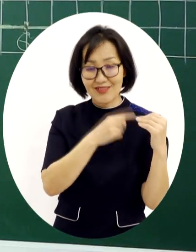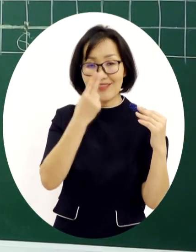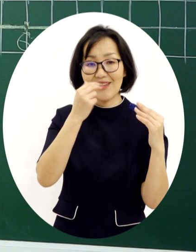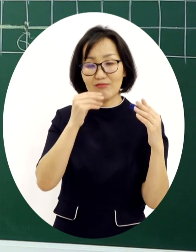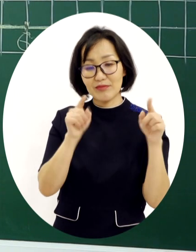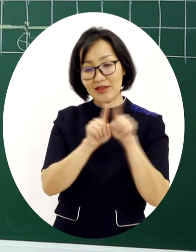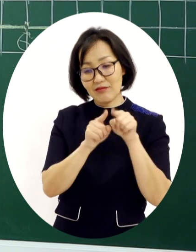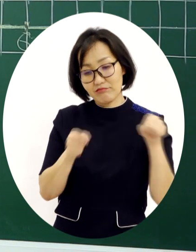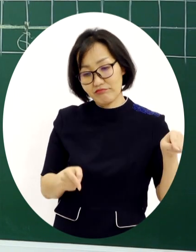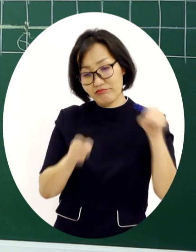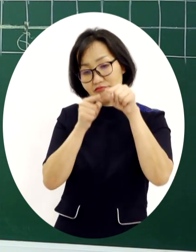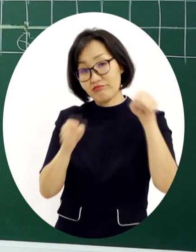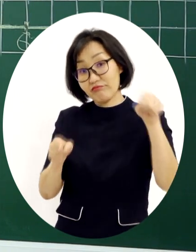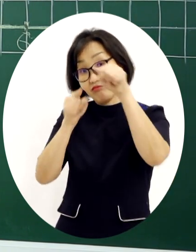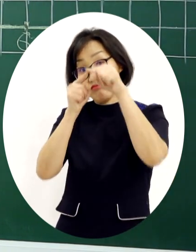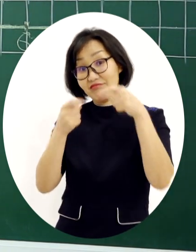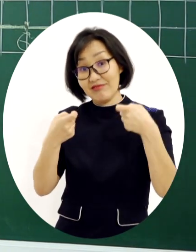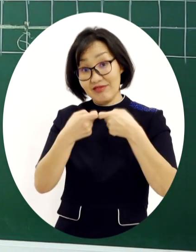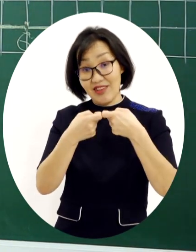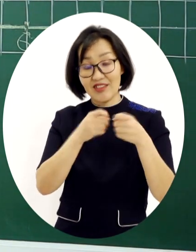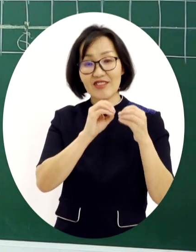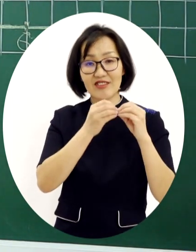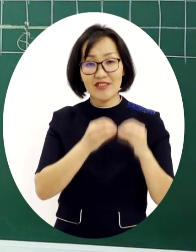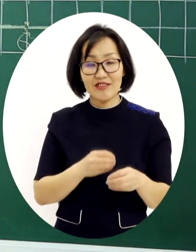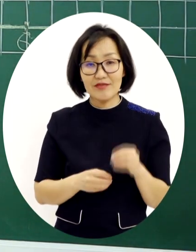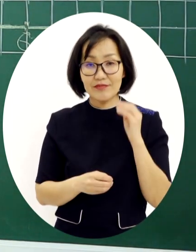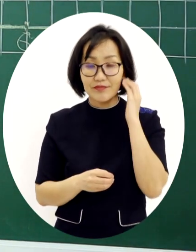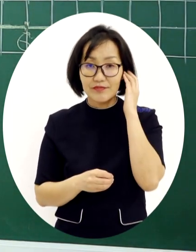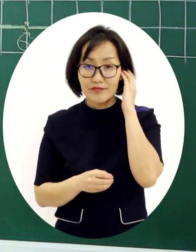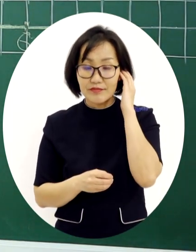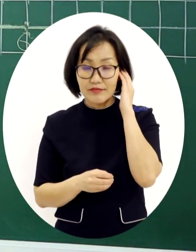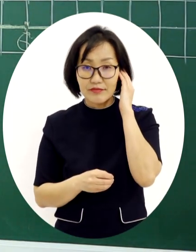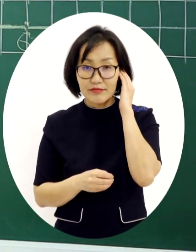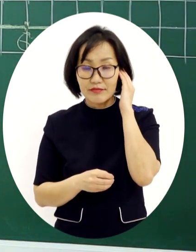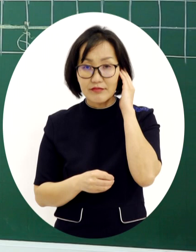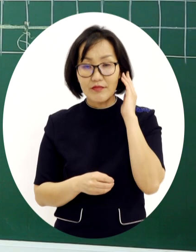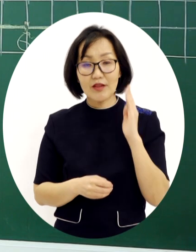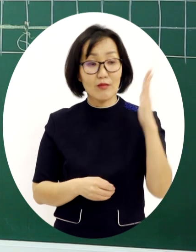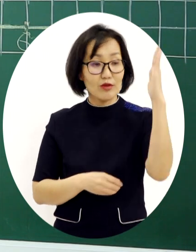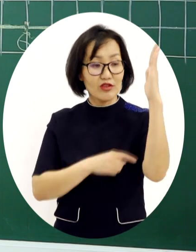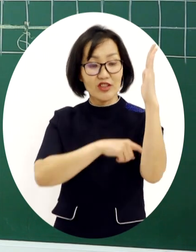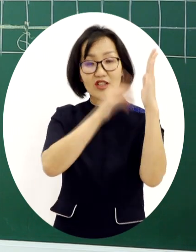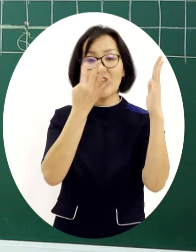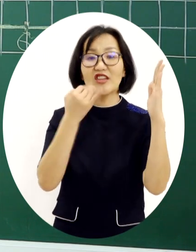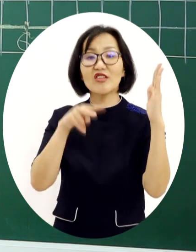тоог хэвтээ тэнхлэгээр тэмдэглэсэн. А, босоо тэнхлэг дээр хэдэн литр ус сэргэлхийг